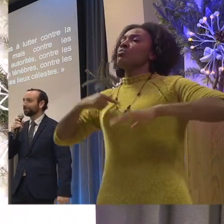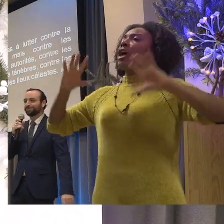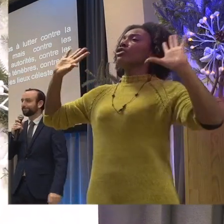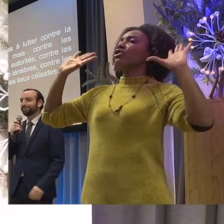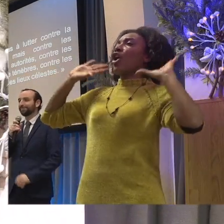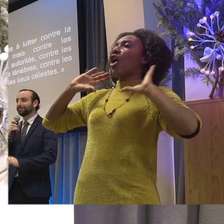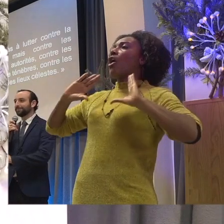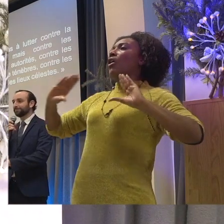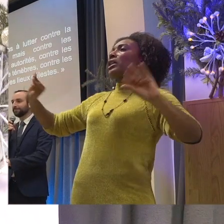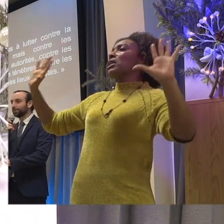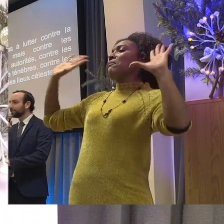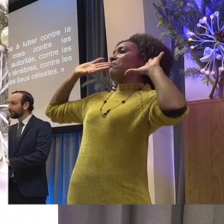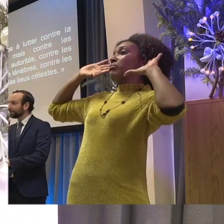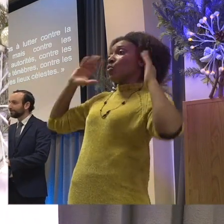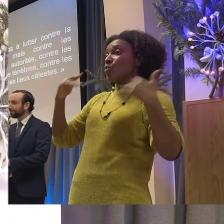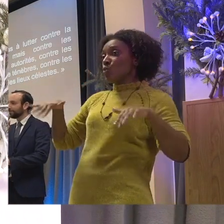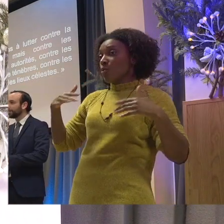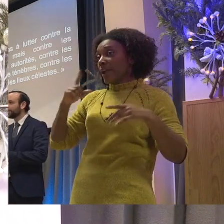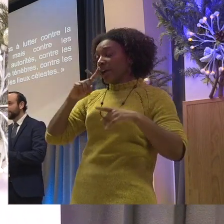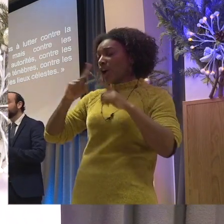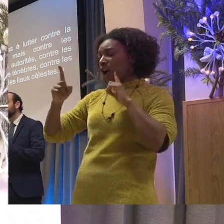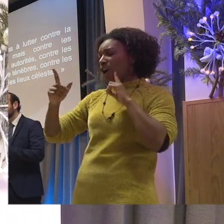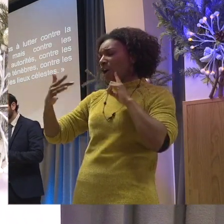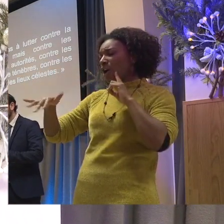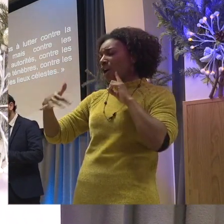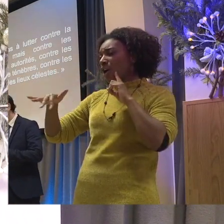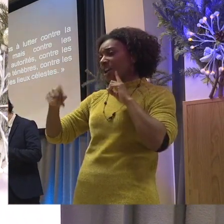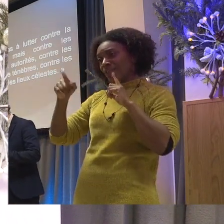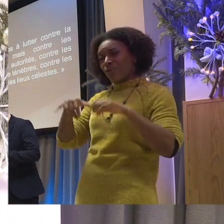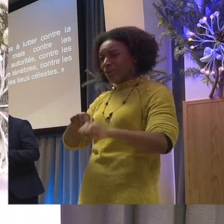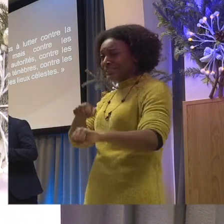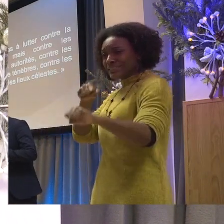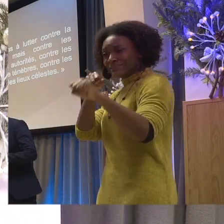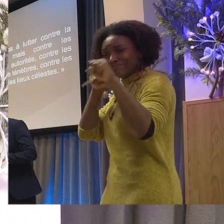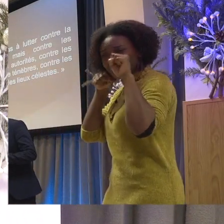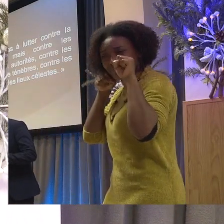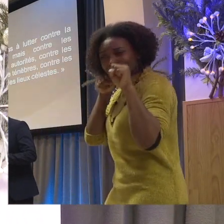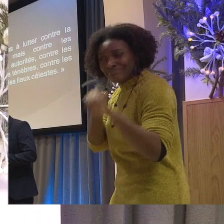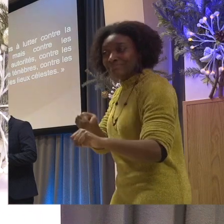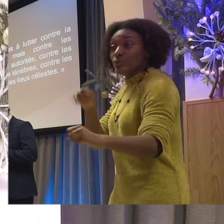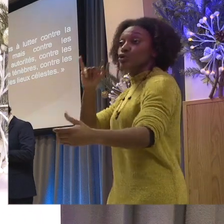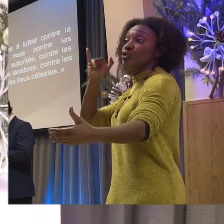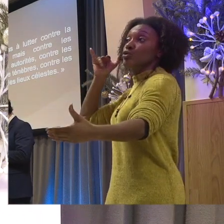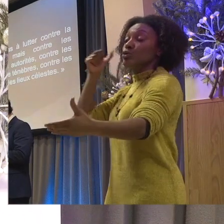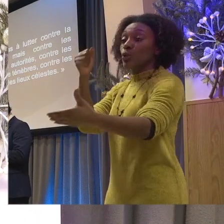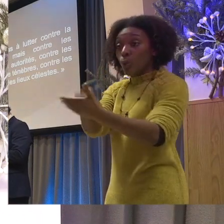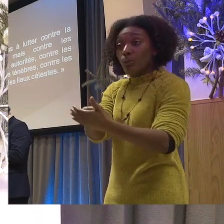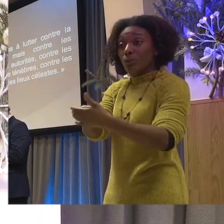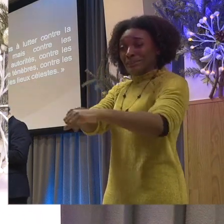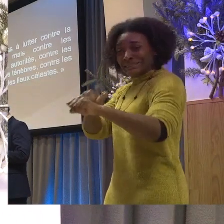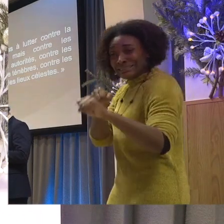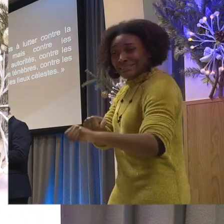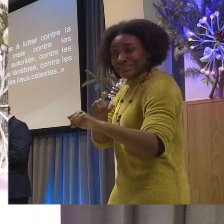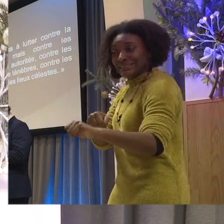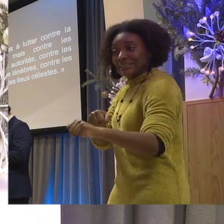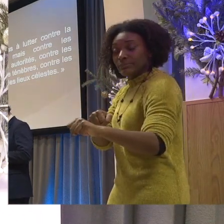erreur. Grosse erreur. Tiens ferme. Jusqu'au bout. Gloire à Dieu. Tu dois donc tenir ferme contre ce qu'on a appelé les